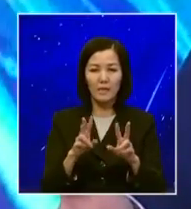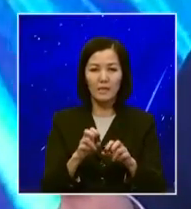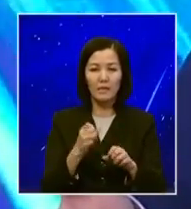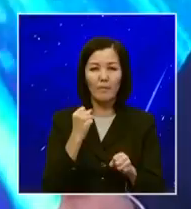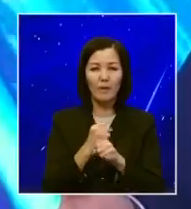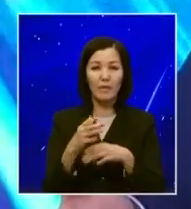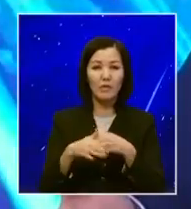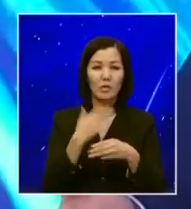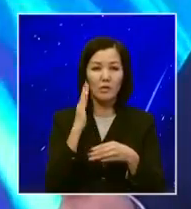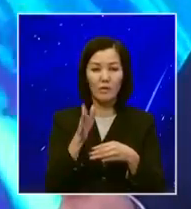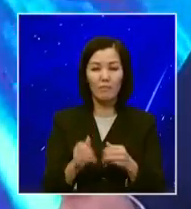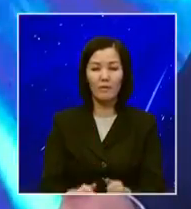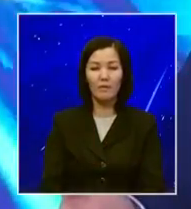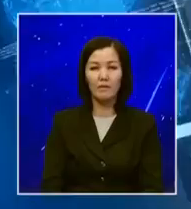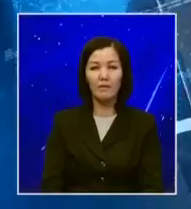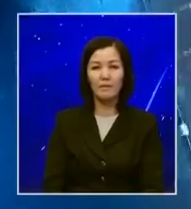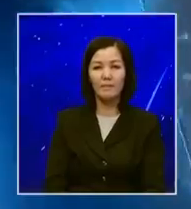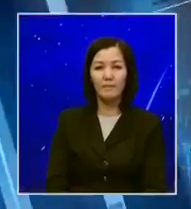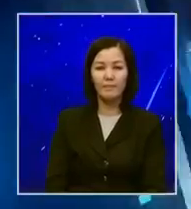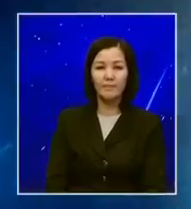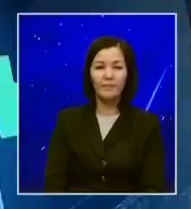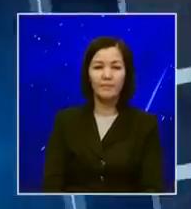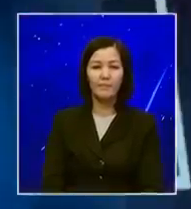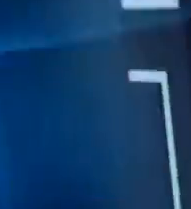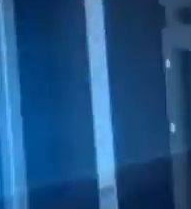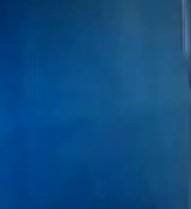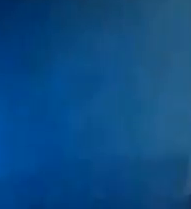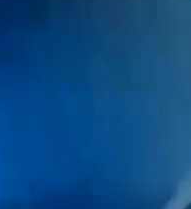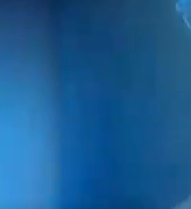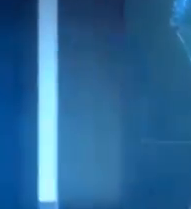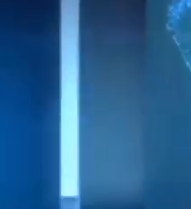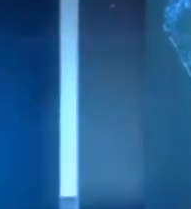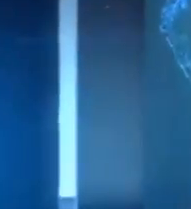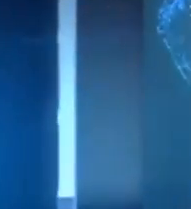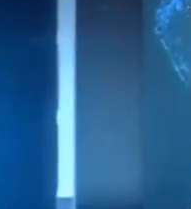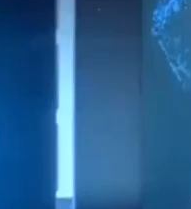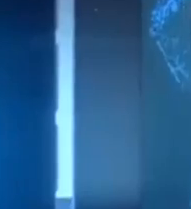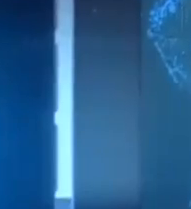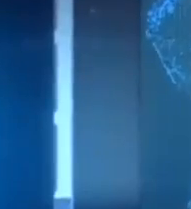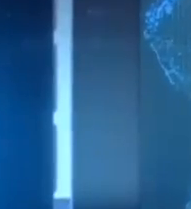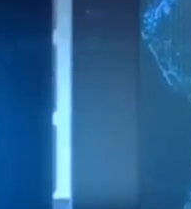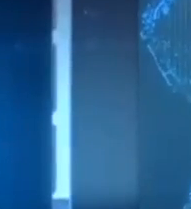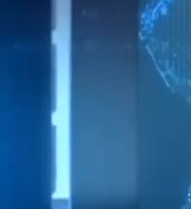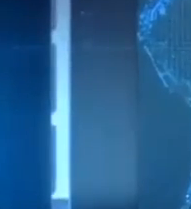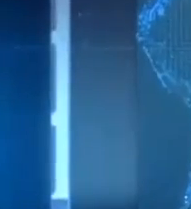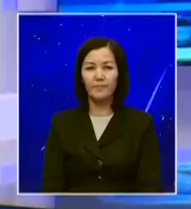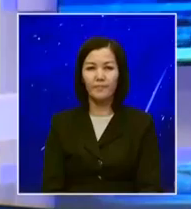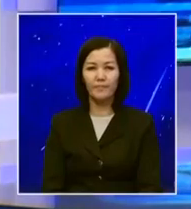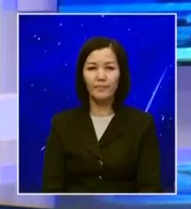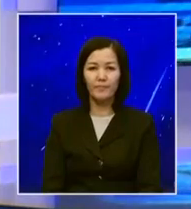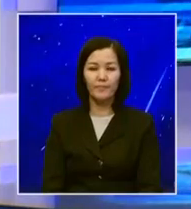қатал шаралар қабылданатын болады. Азиза Ғазезқызы, Ринат Өтеев, Нұр Сұлтан.